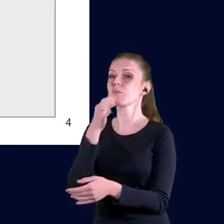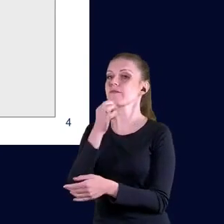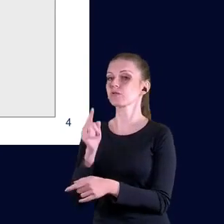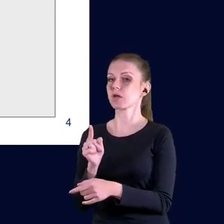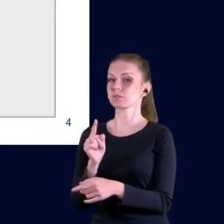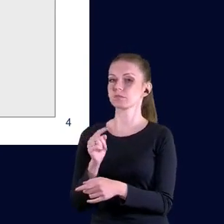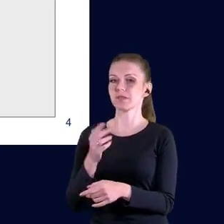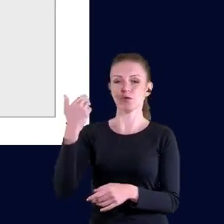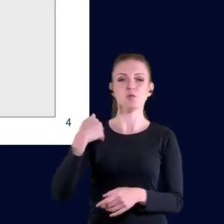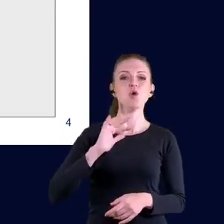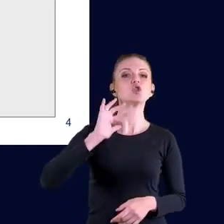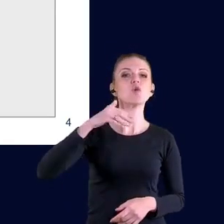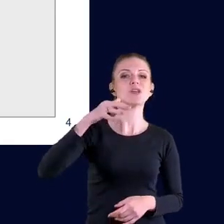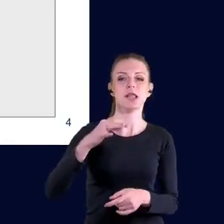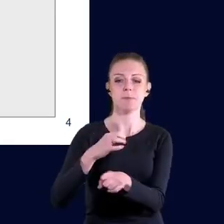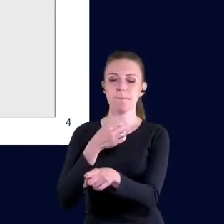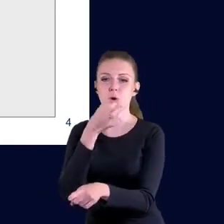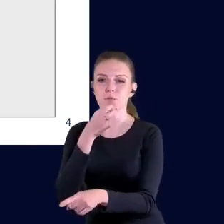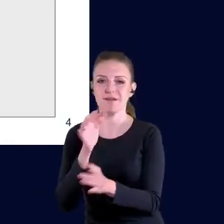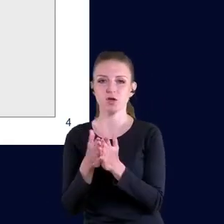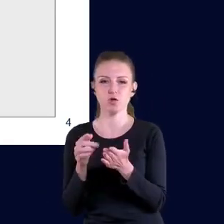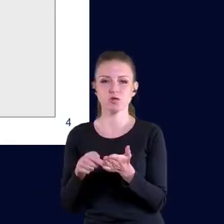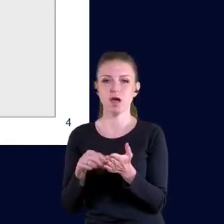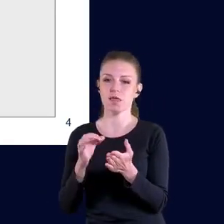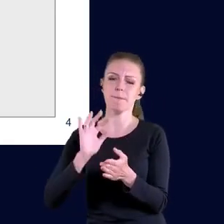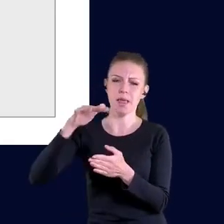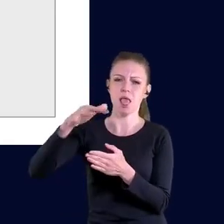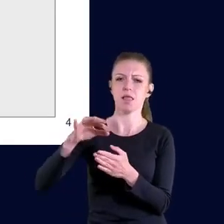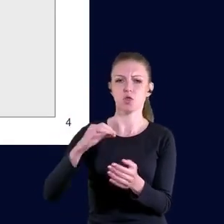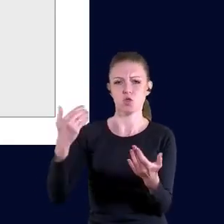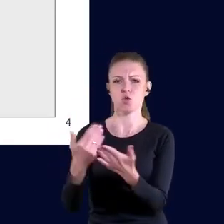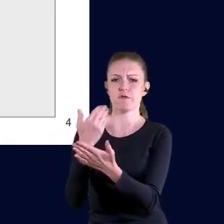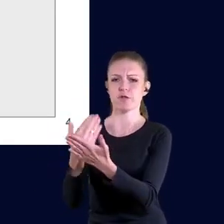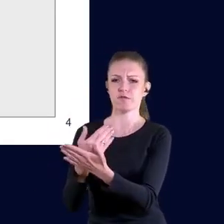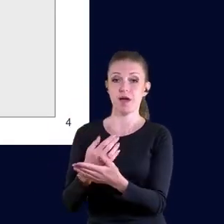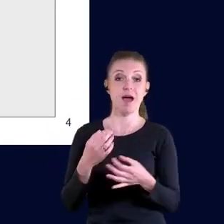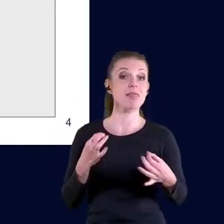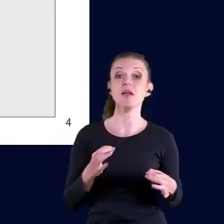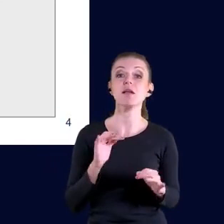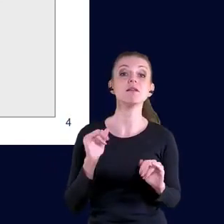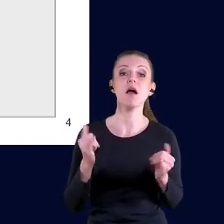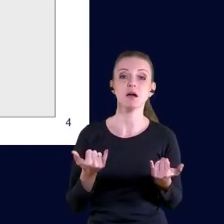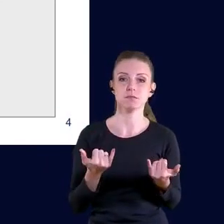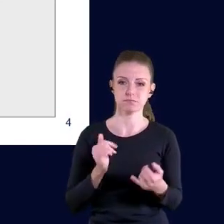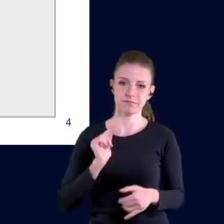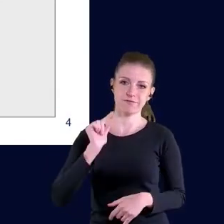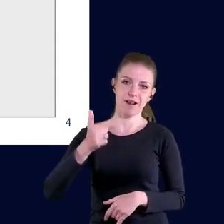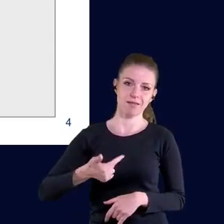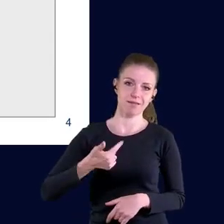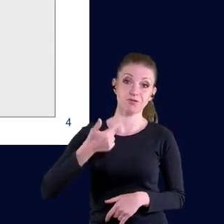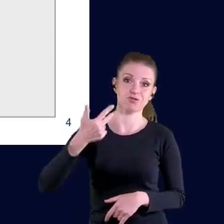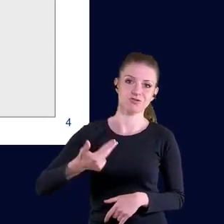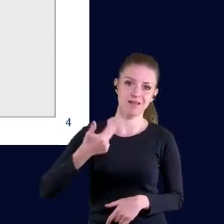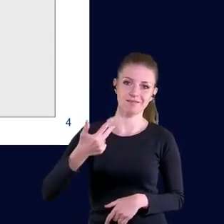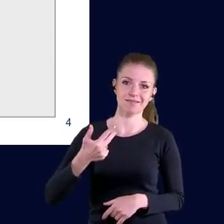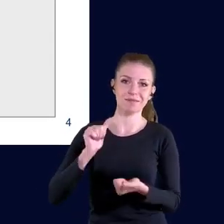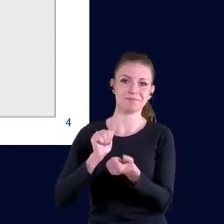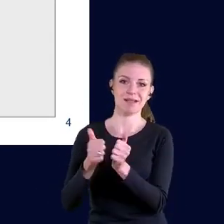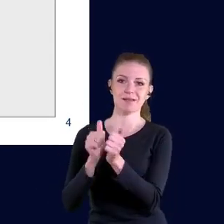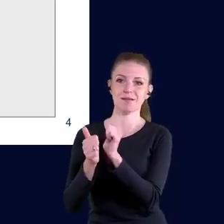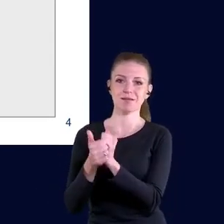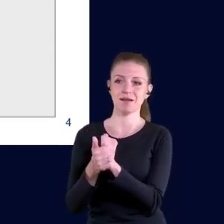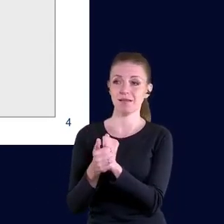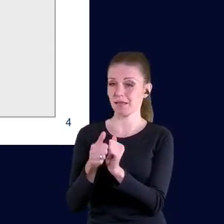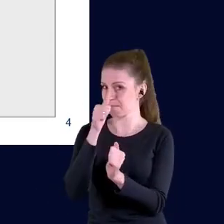co 5 lat teraz obserwuje się wznowienia tytułów co dwa-trzy lata i to nawet takich